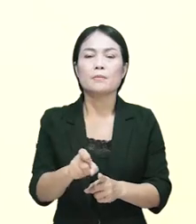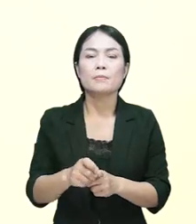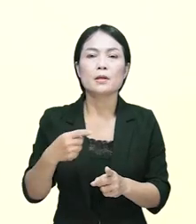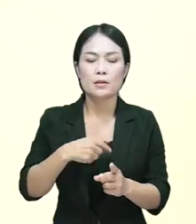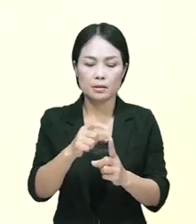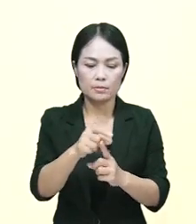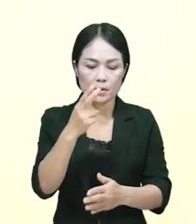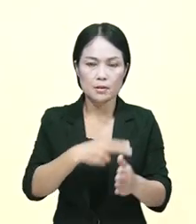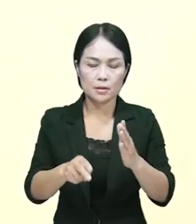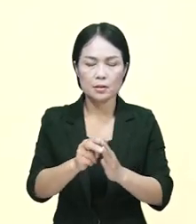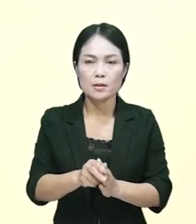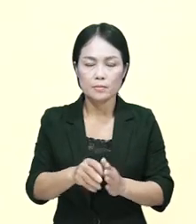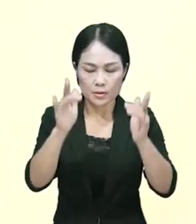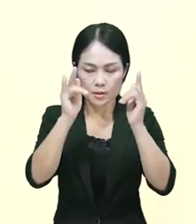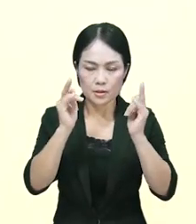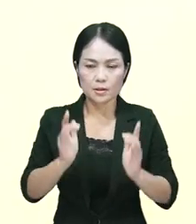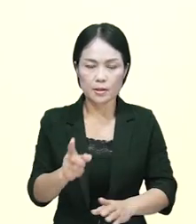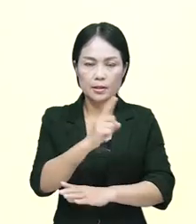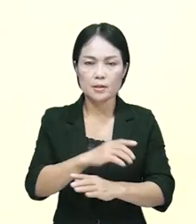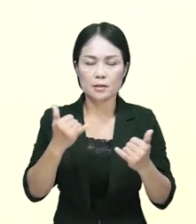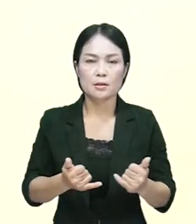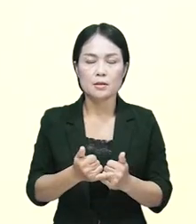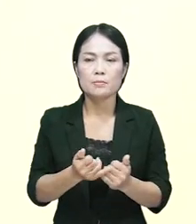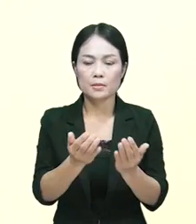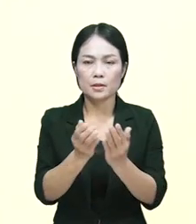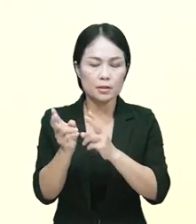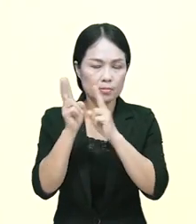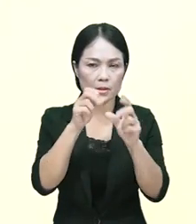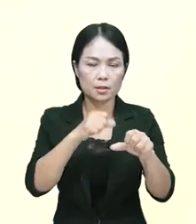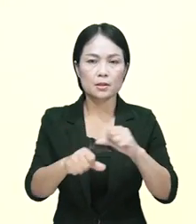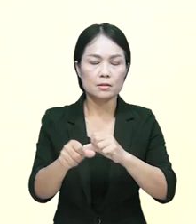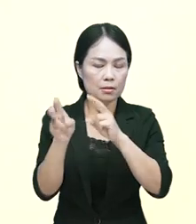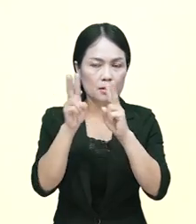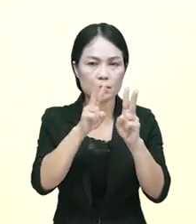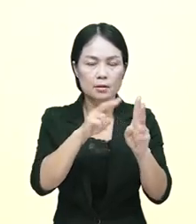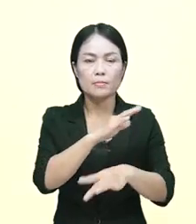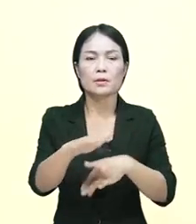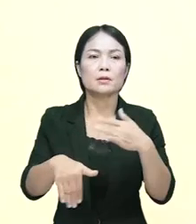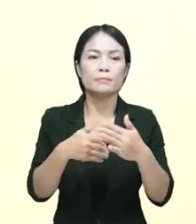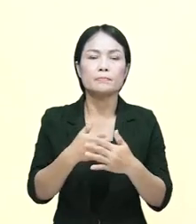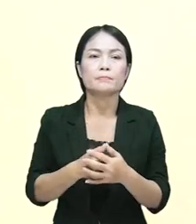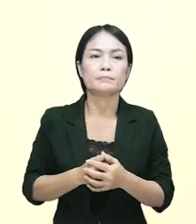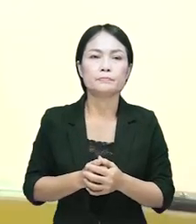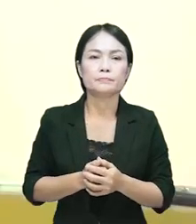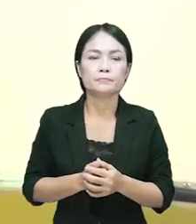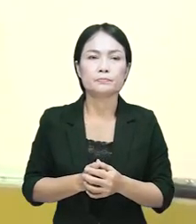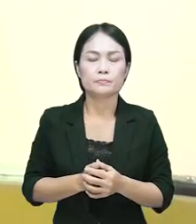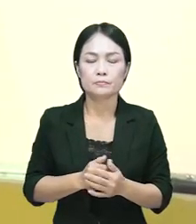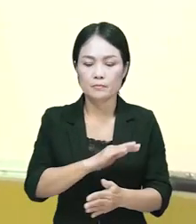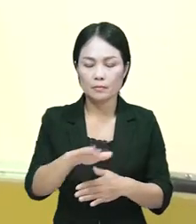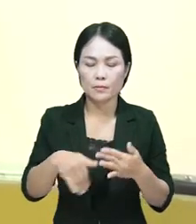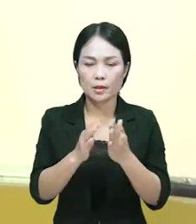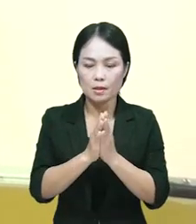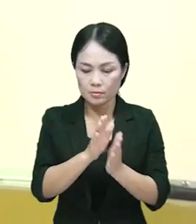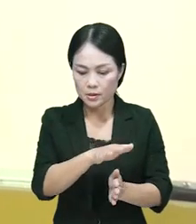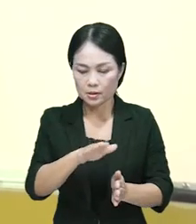មានពាក្យអ្វីខ្លះបង្ហាត់កូននៅថ្ងៃនេះចាតាមដានបន្តណាកូនណាសូមតាមដានមើលទាំងអស់គ្នាអរគុណកូ